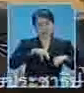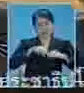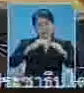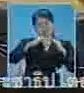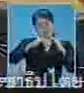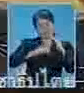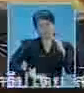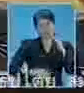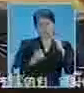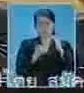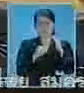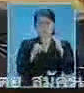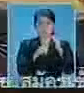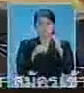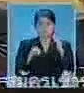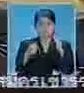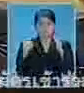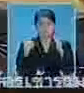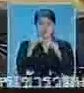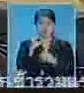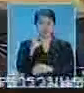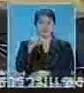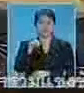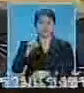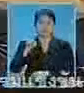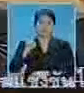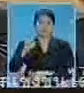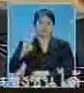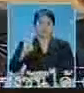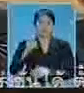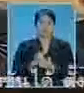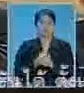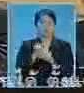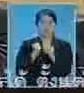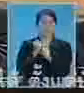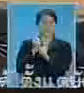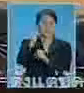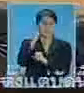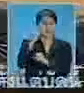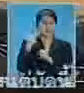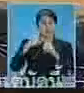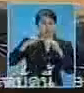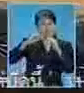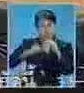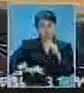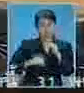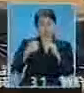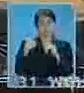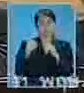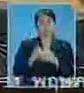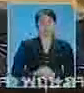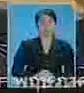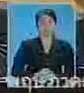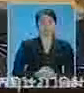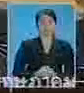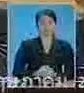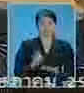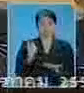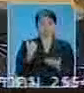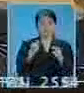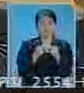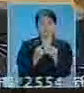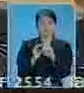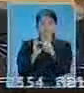กว่า 10% แล้วที่ 9.14 และปีหน้าจะลดลงไปอีกที่ 8.68% เพราะฉะนั้นในแง่ของผลต่อเศ